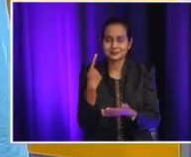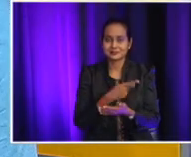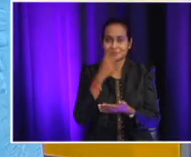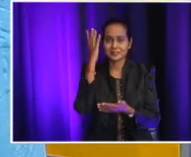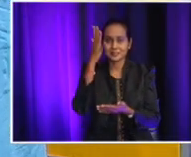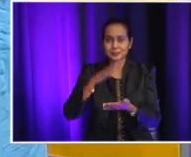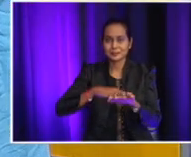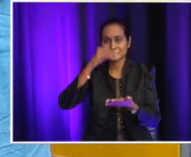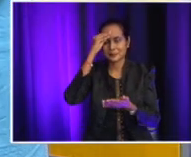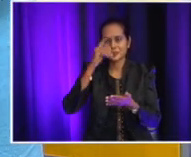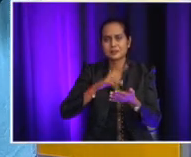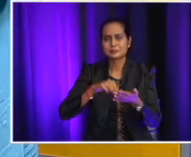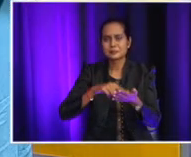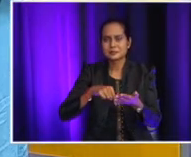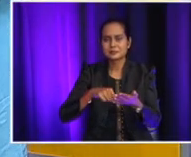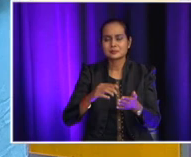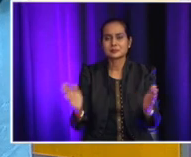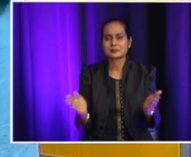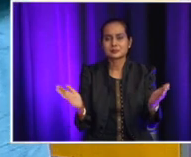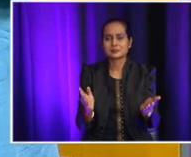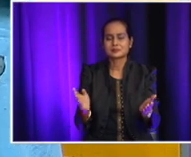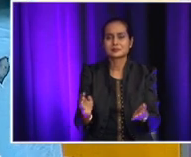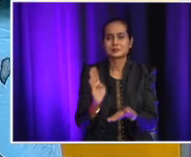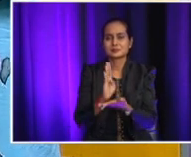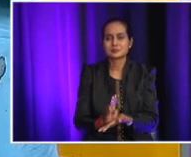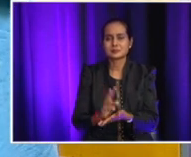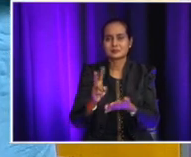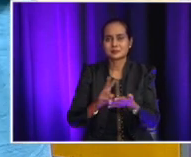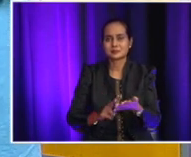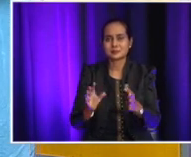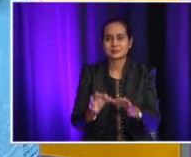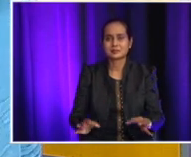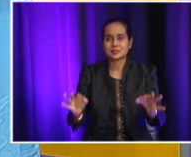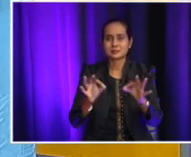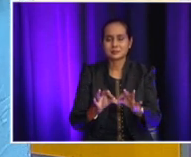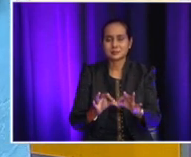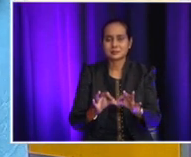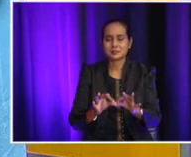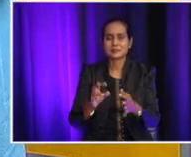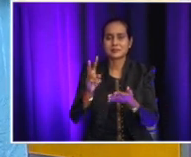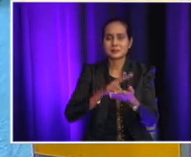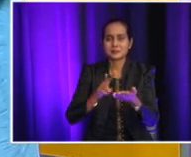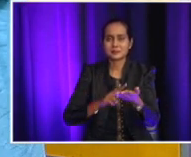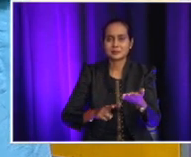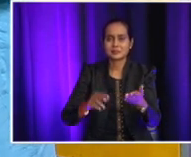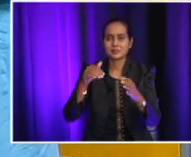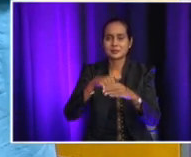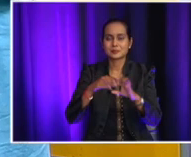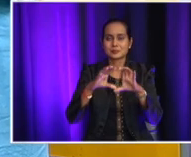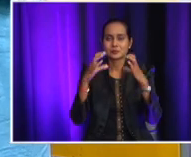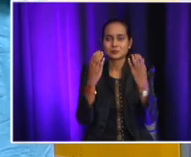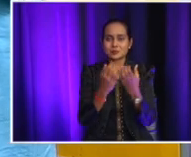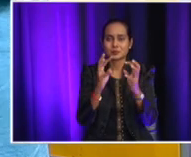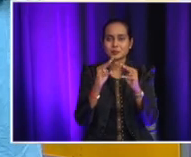budaya membaca itu kepentingan membaca kepada setiap kelompok masyarakat dari soal